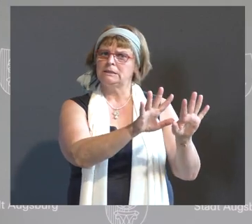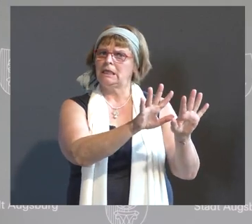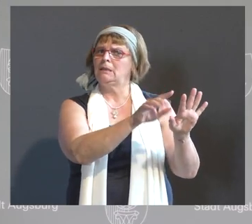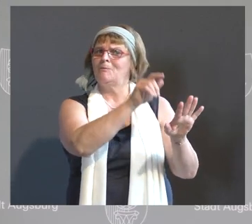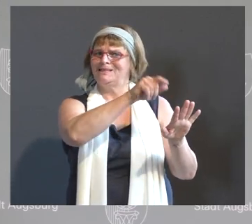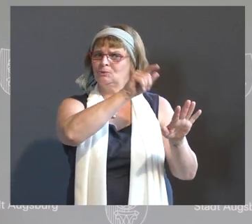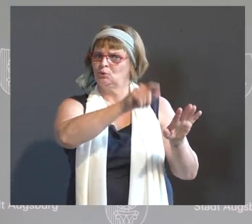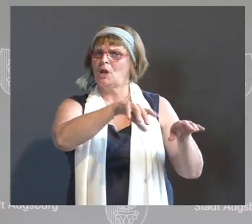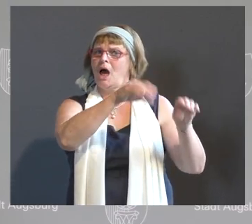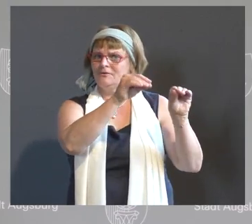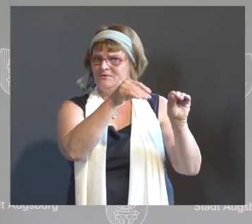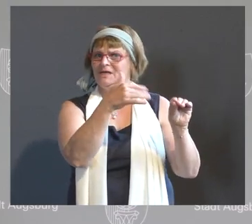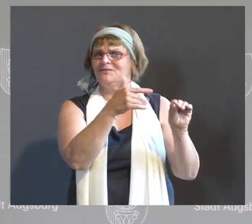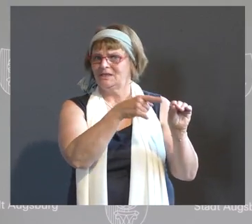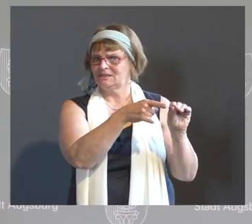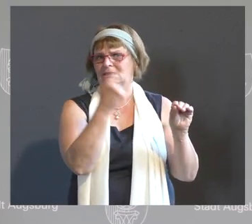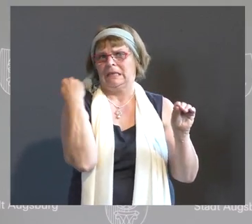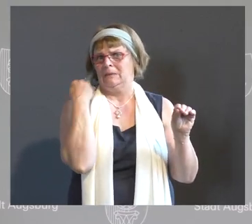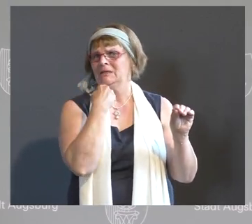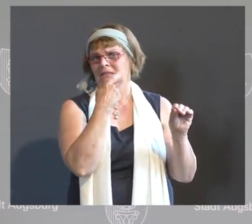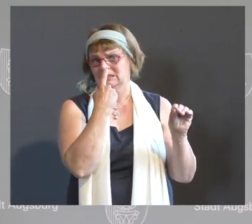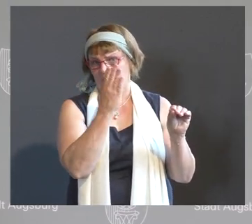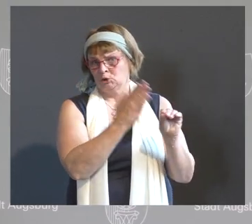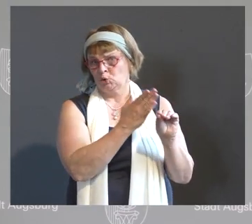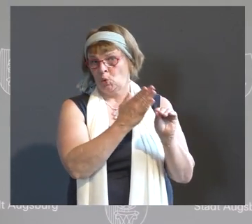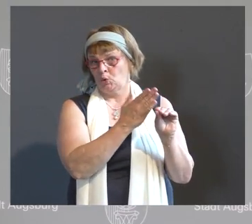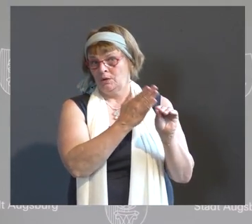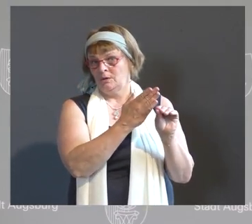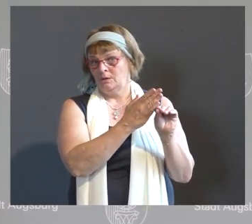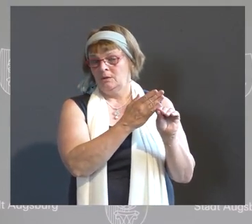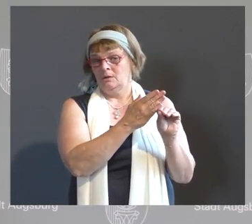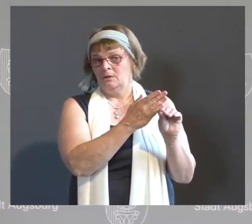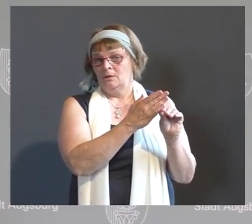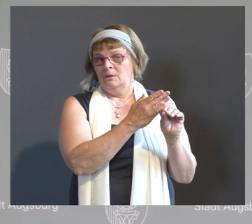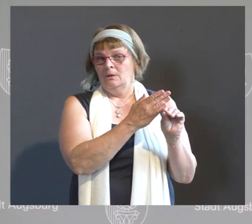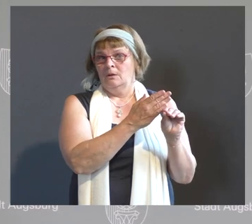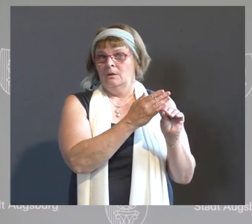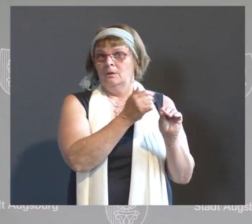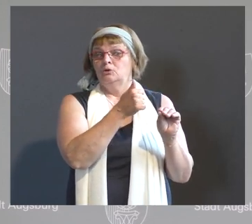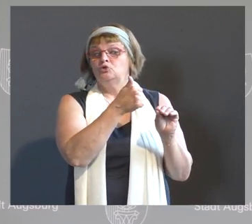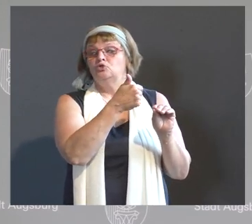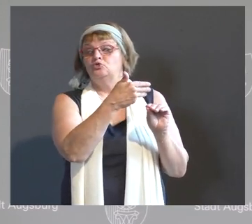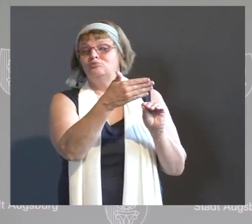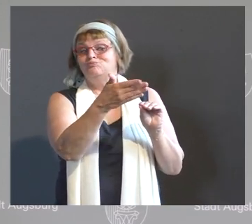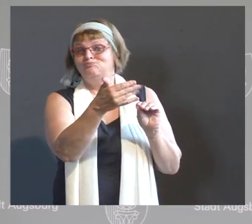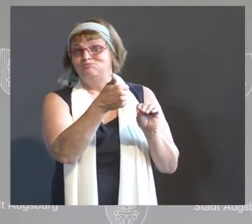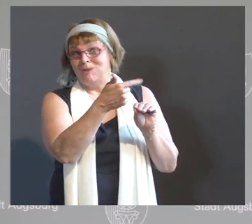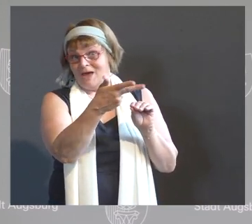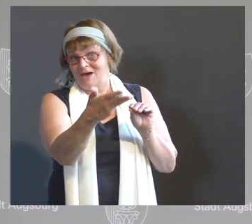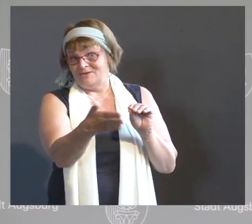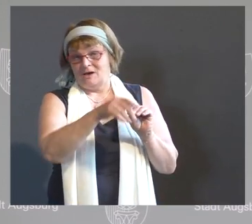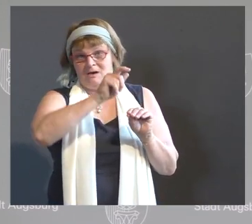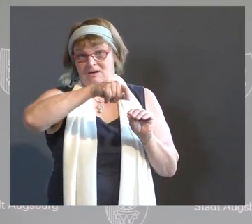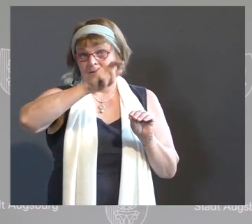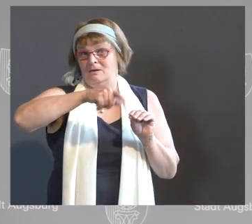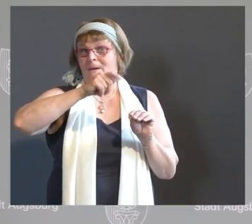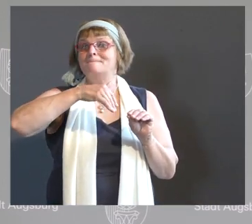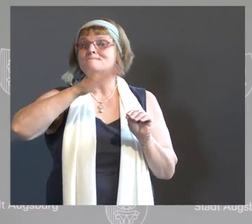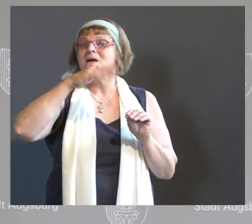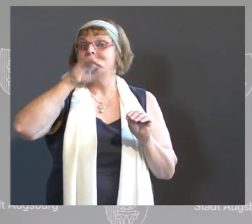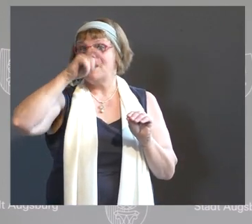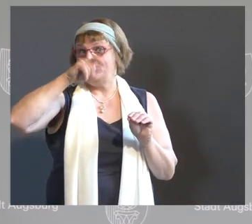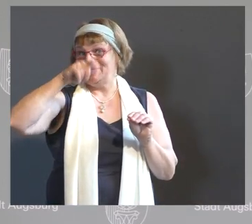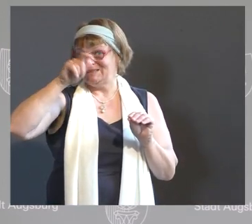Wenn man das jetzt mal auf die Gesamtmenge hochrechnet, waren es ja immer noch ein paar hundert, die da auch relativ